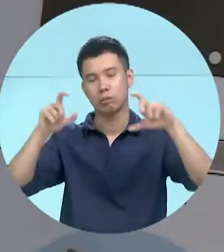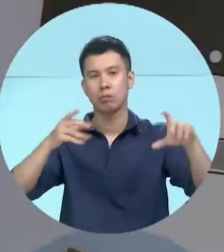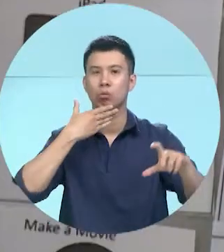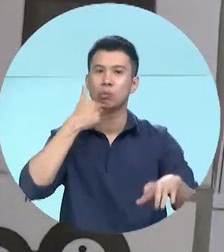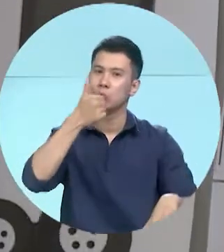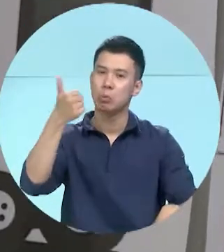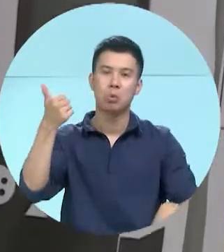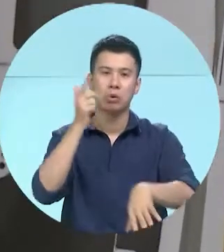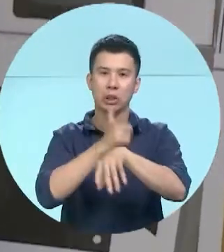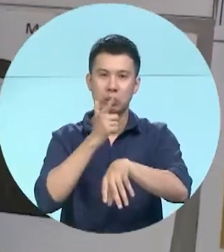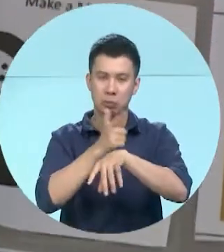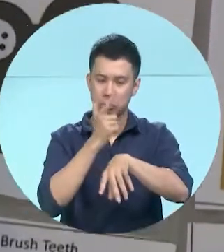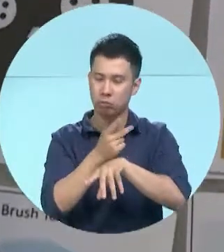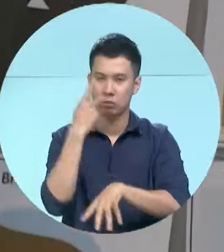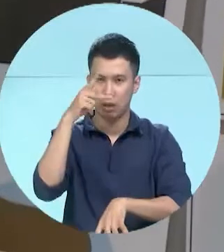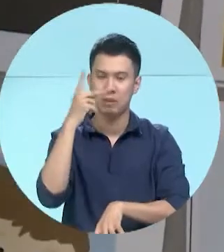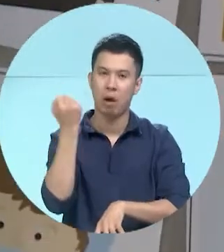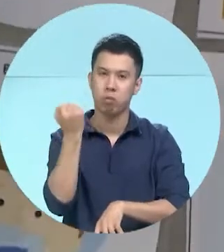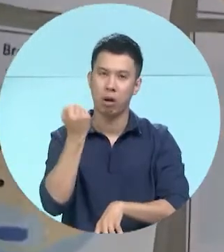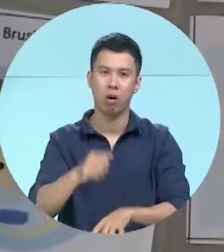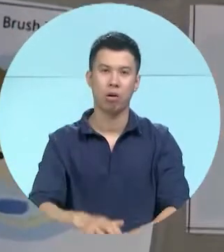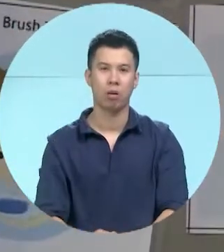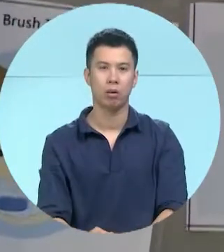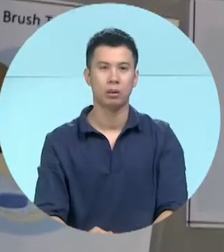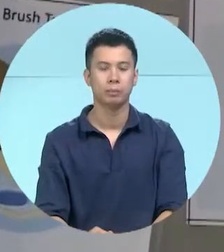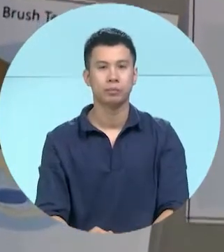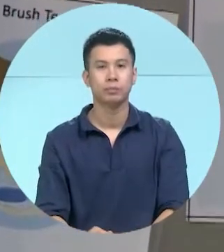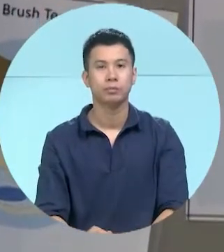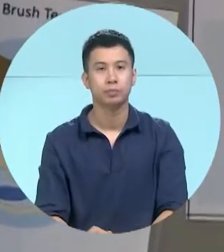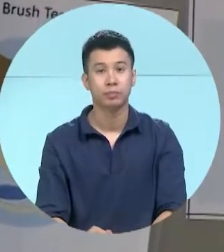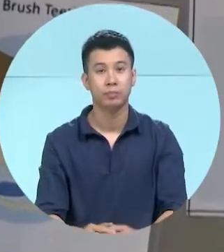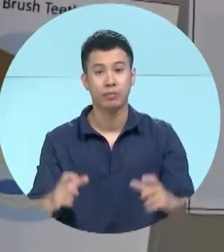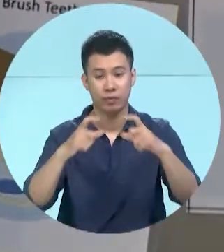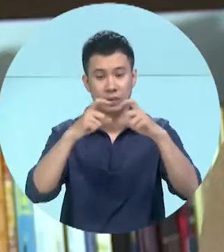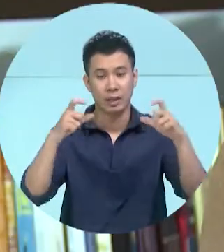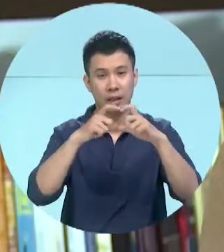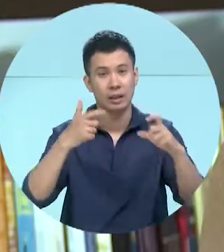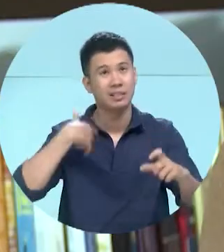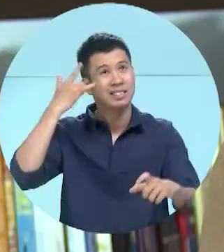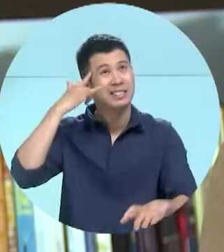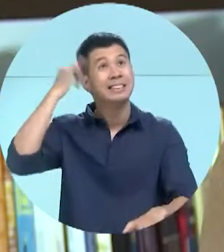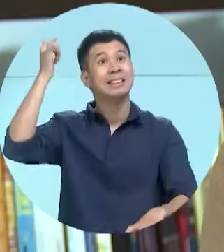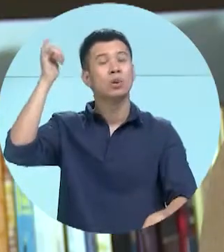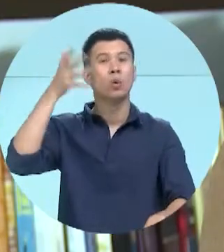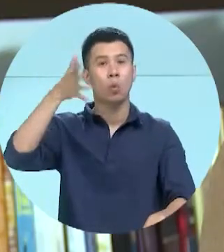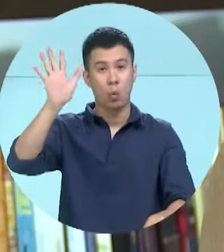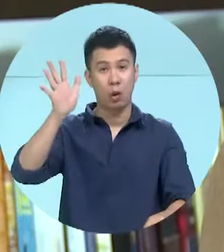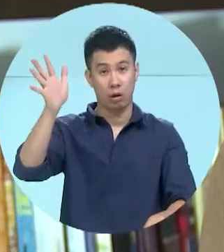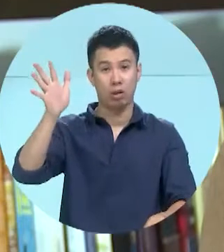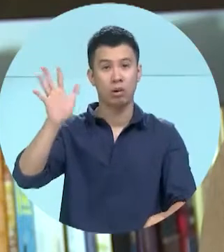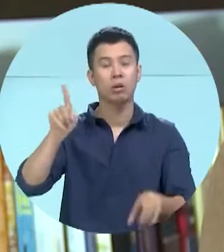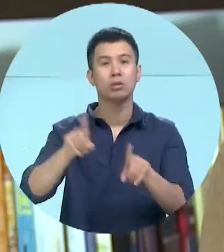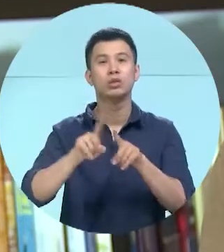to do, method for him to have some kind of control. That was Evan's idea, and it gives him the